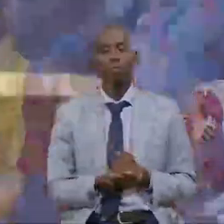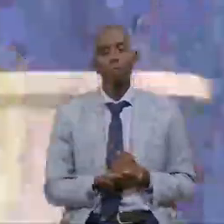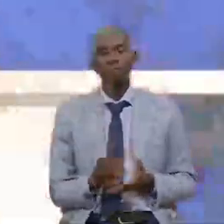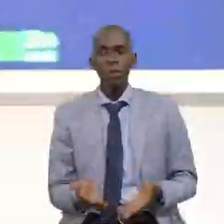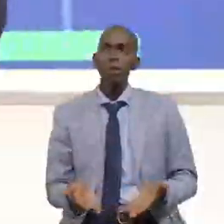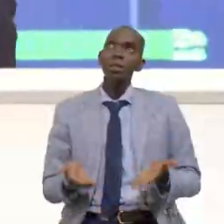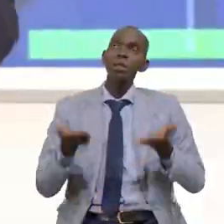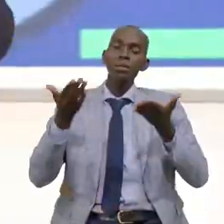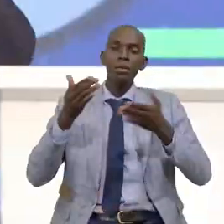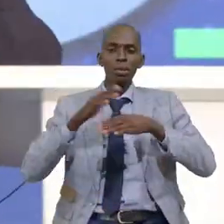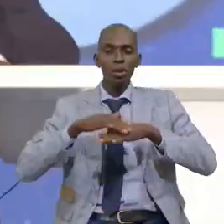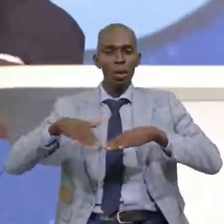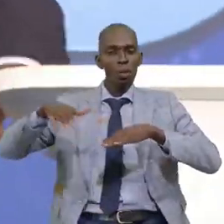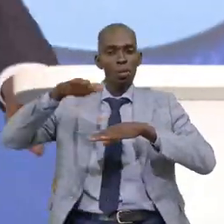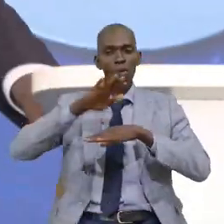Élevé